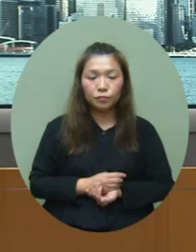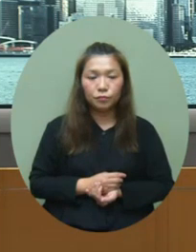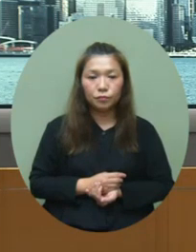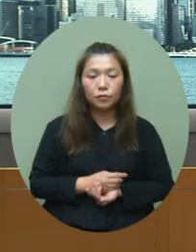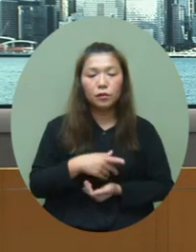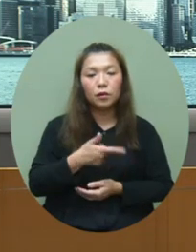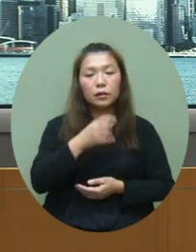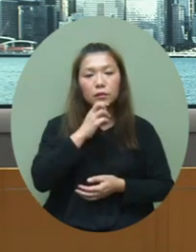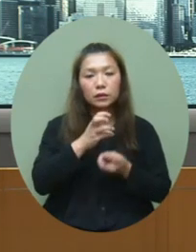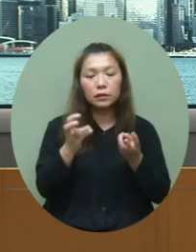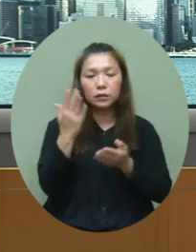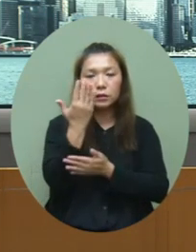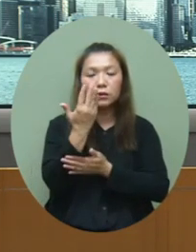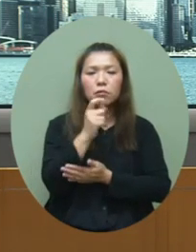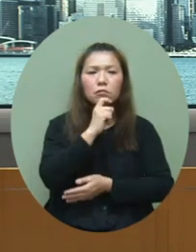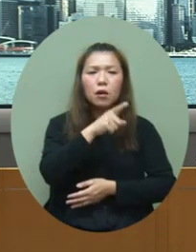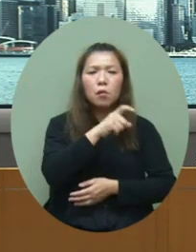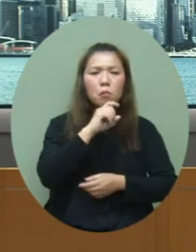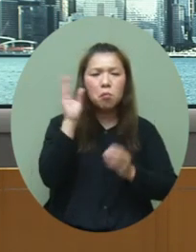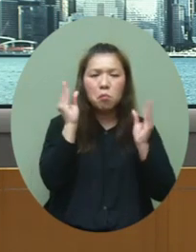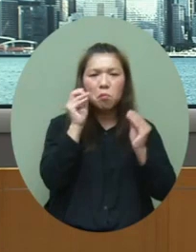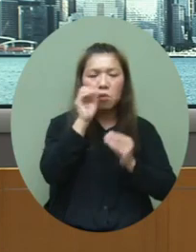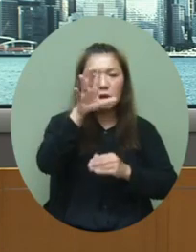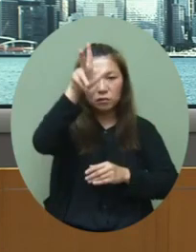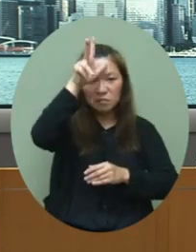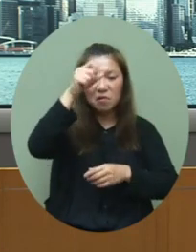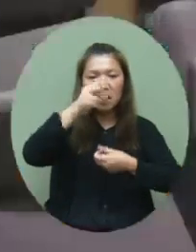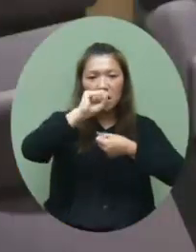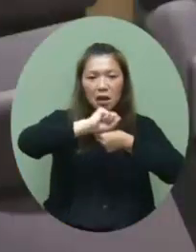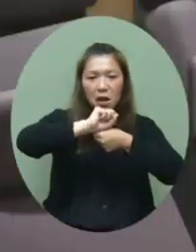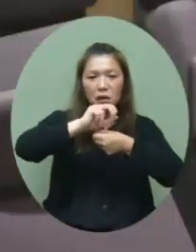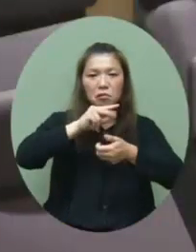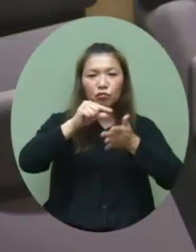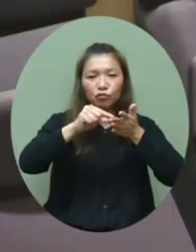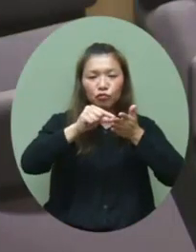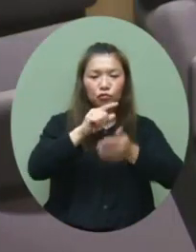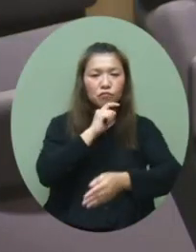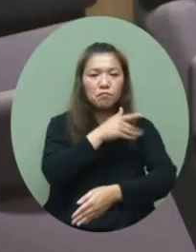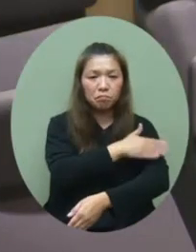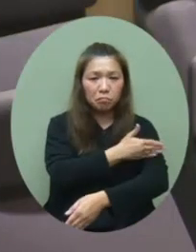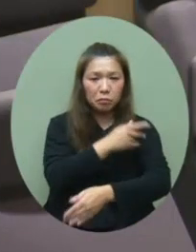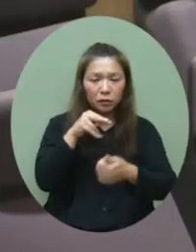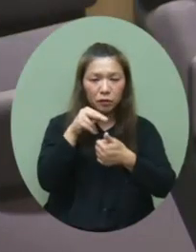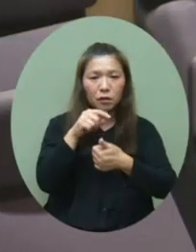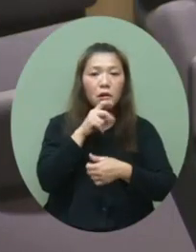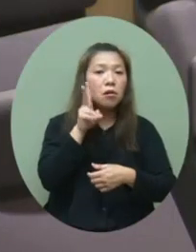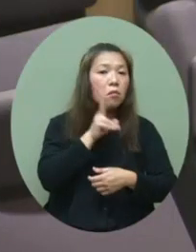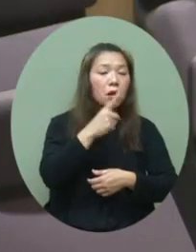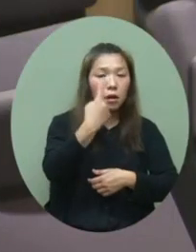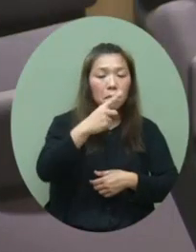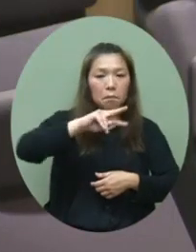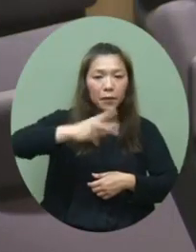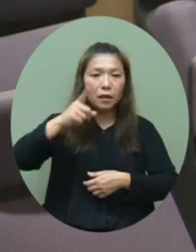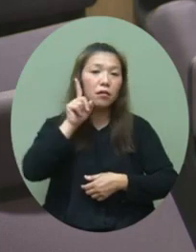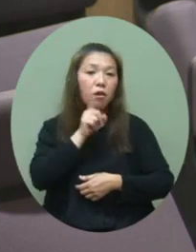是 K 報的。咁有報道話政府打算加密院舍員工核酸檢測啦，由兩星期一檢變